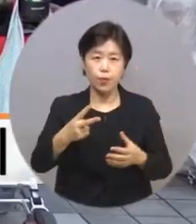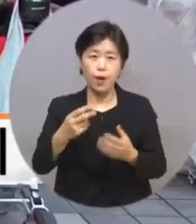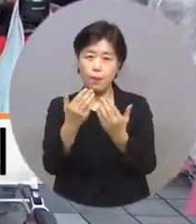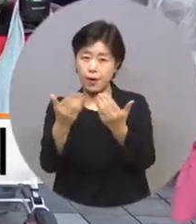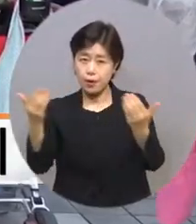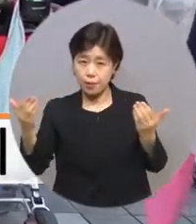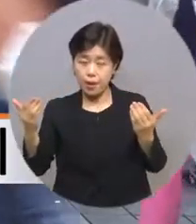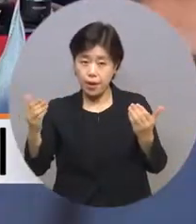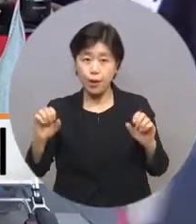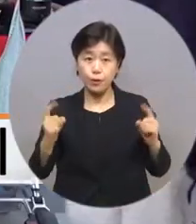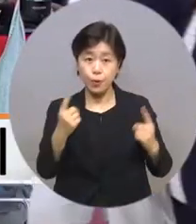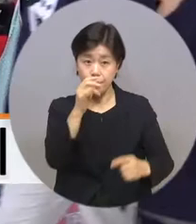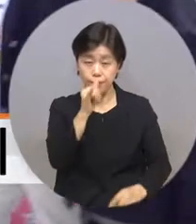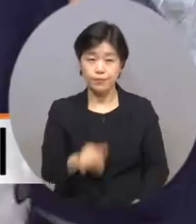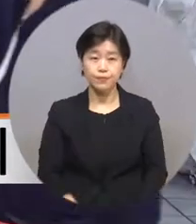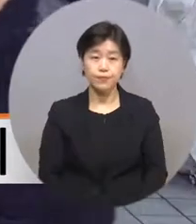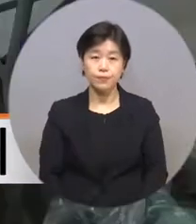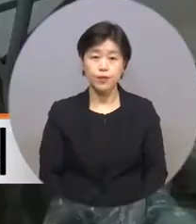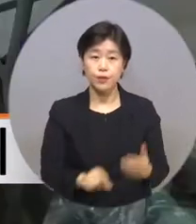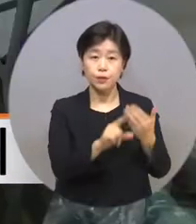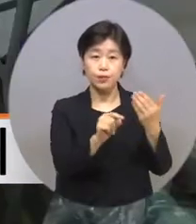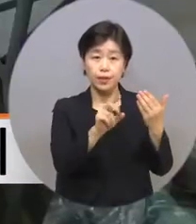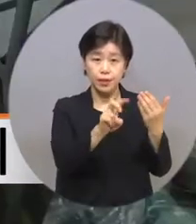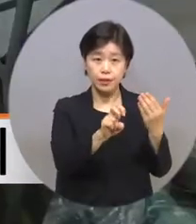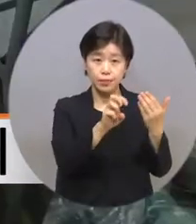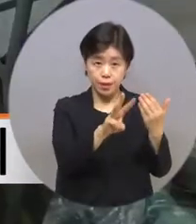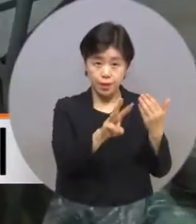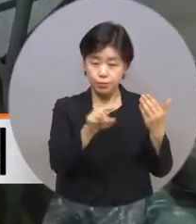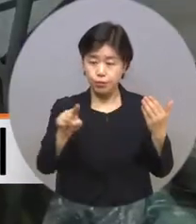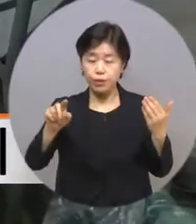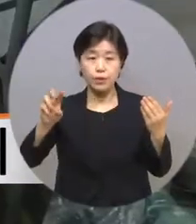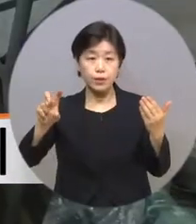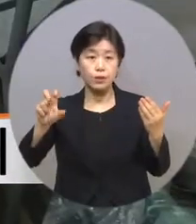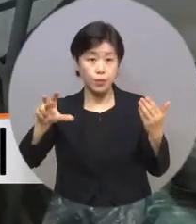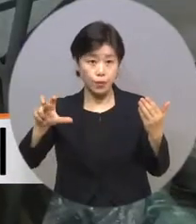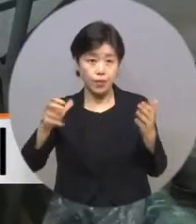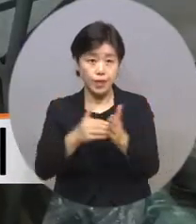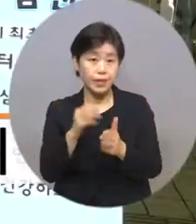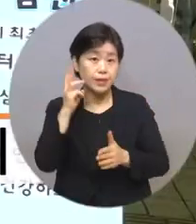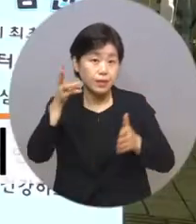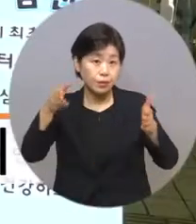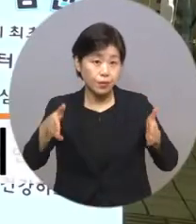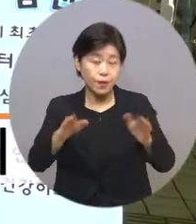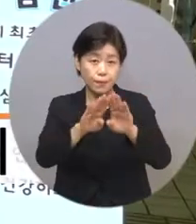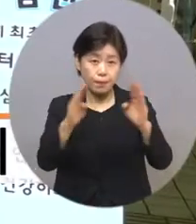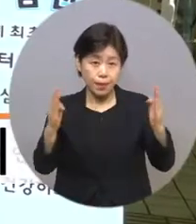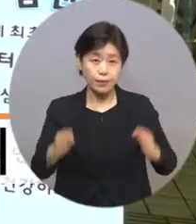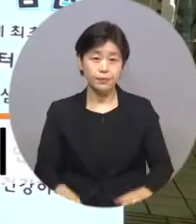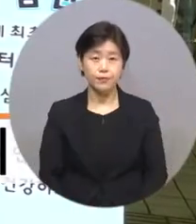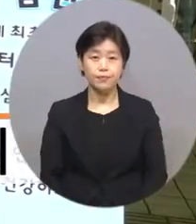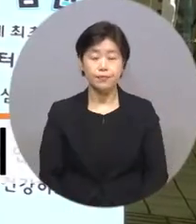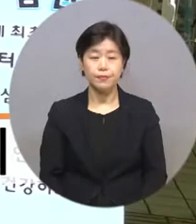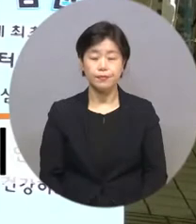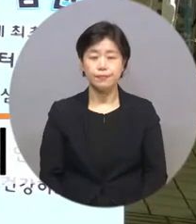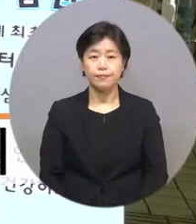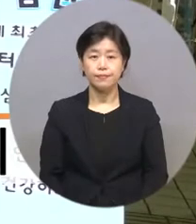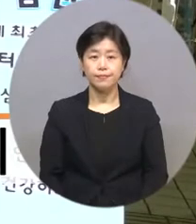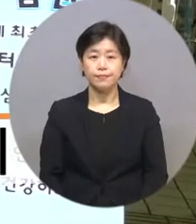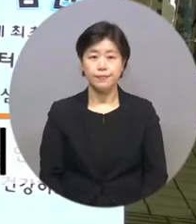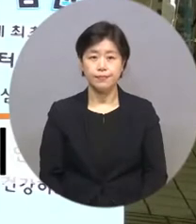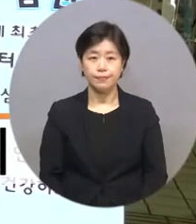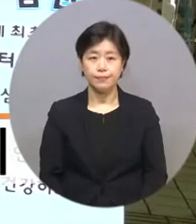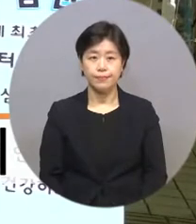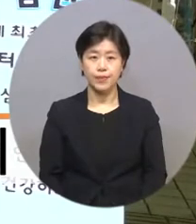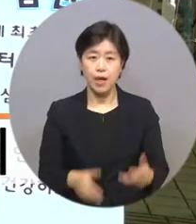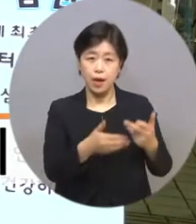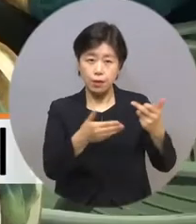평생학습박람회가 지난 9월 23일부터 25일까지 사흘간 열렸습니다. 강원도와 횡성군이 공동 주최하고